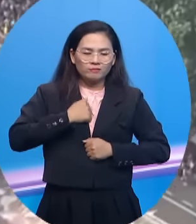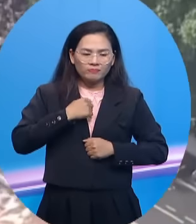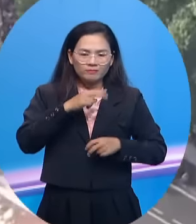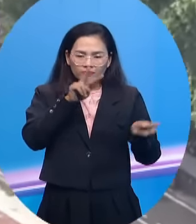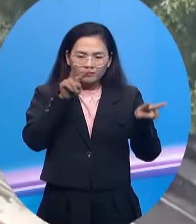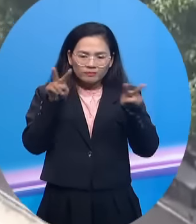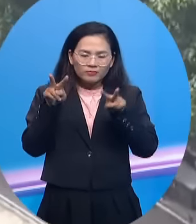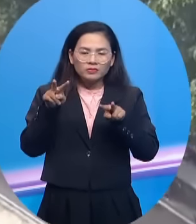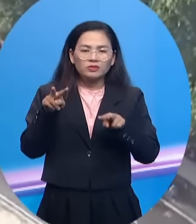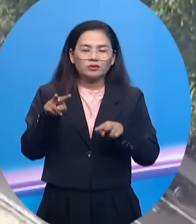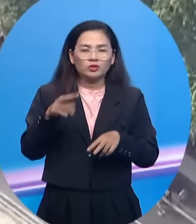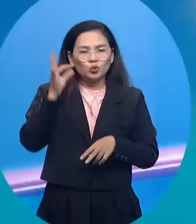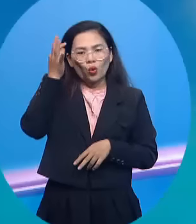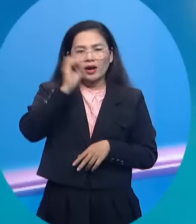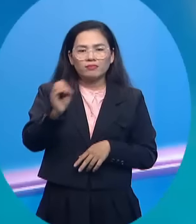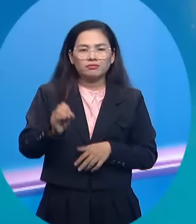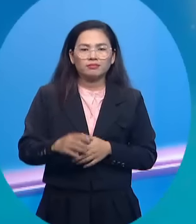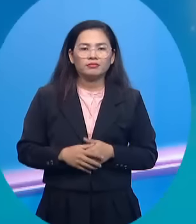được chủ quan.